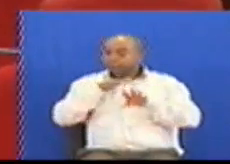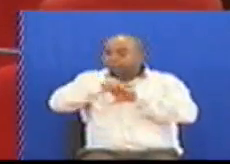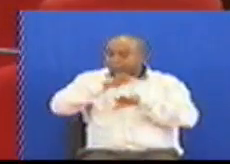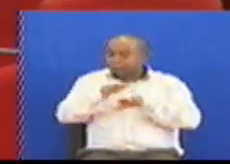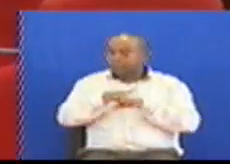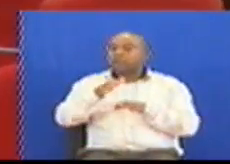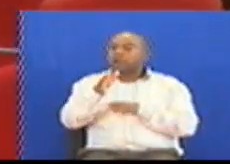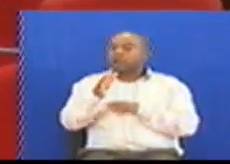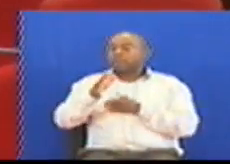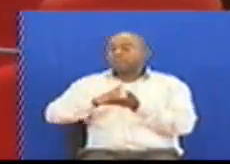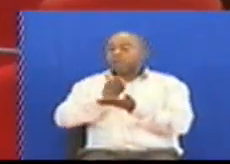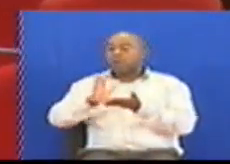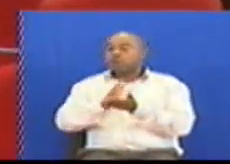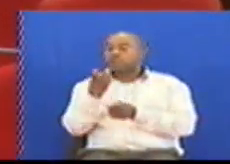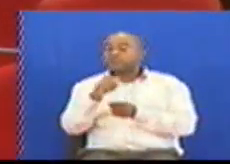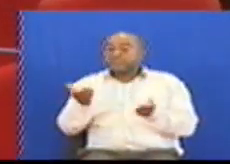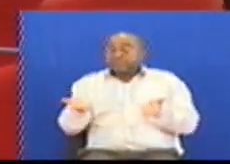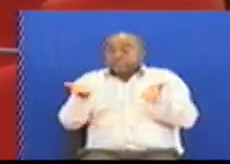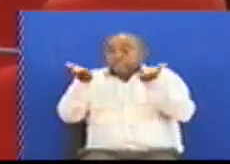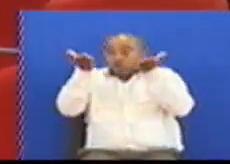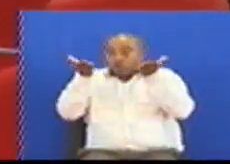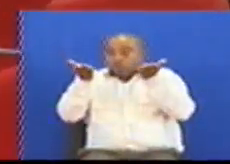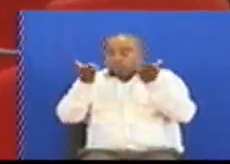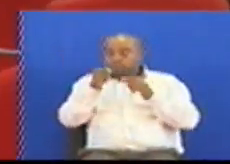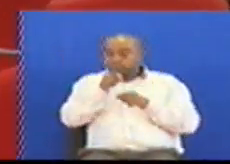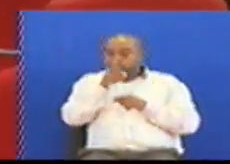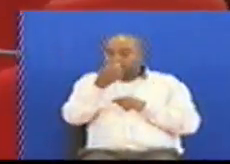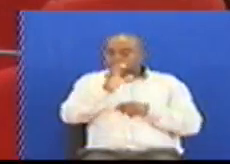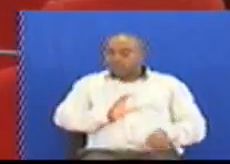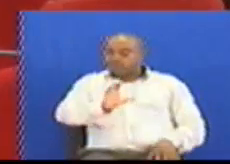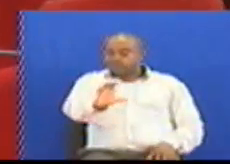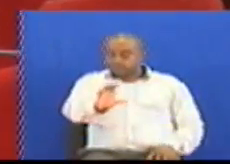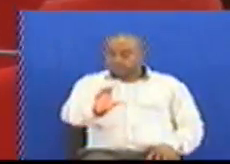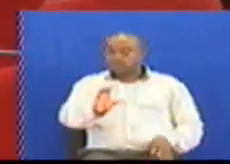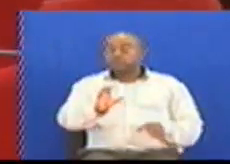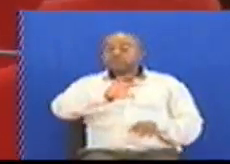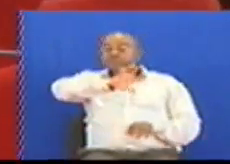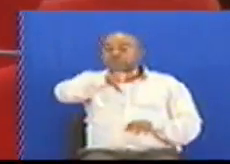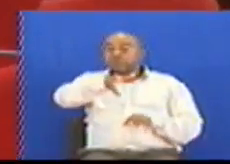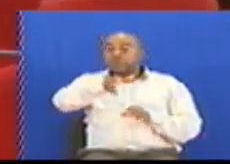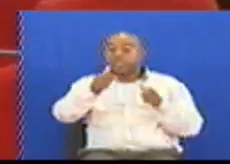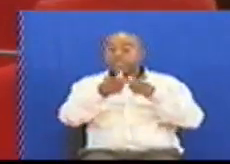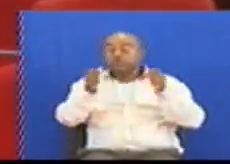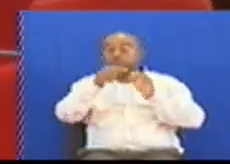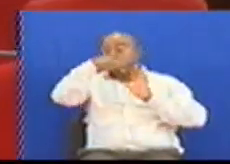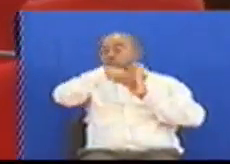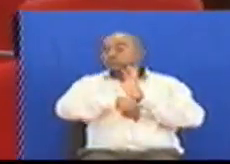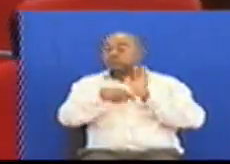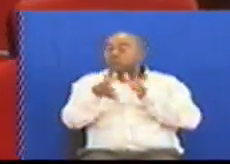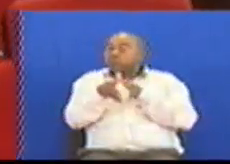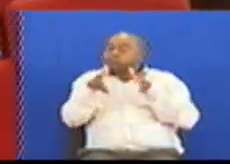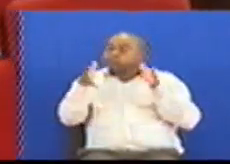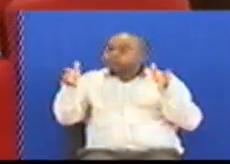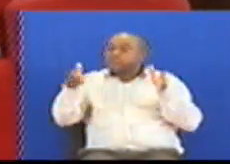maendeleo zinazotakiwa kwenda, jimbo la Kigoma Kusini ni kubwa sana. Mheshimiwa waziri, tunaomba tuongezewe